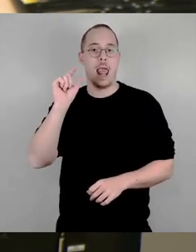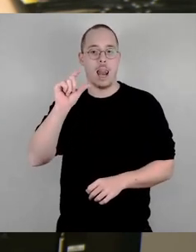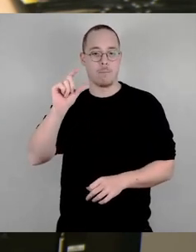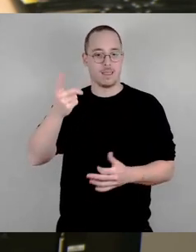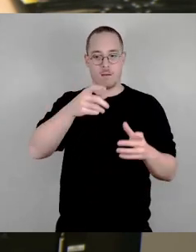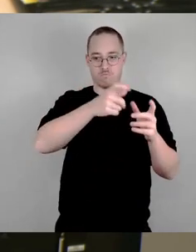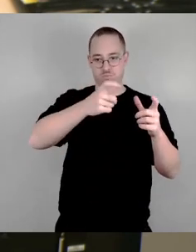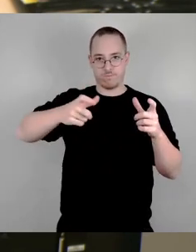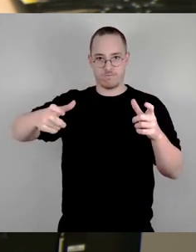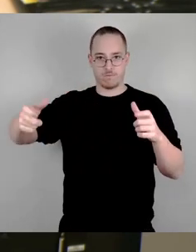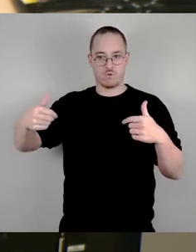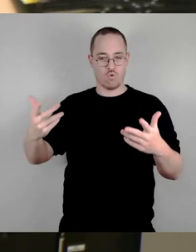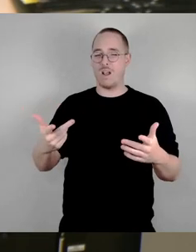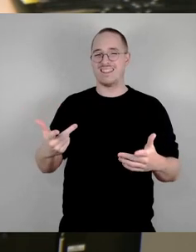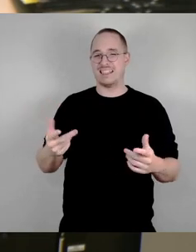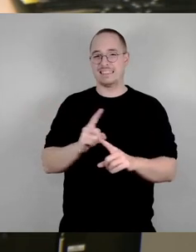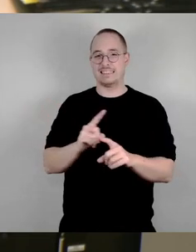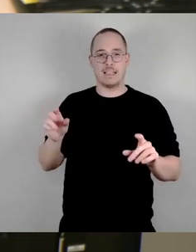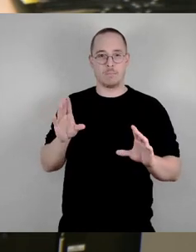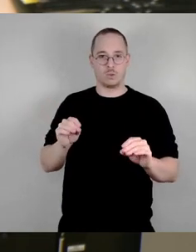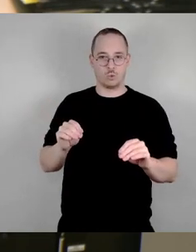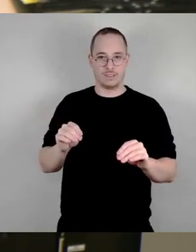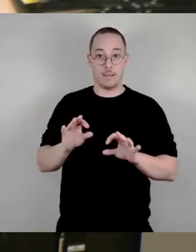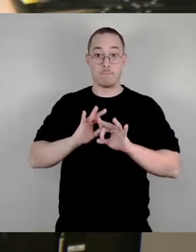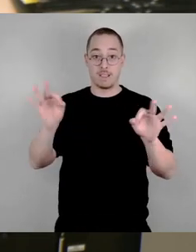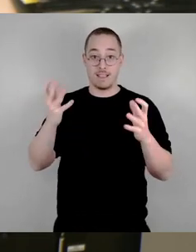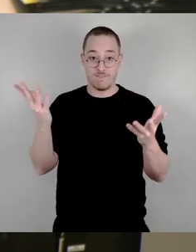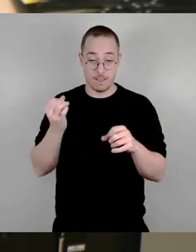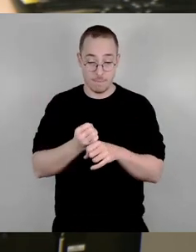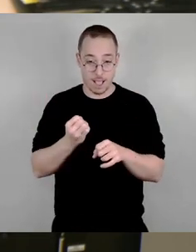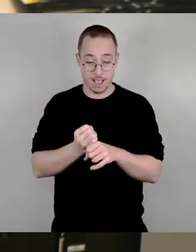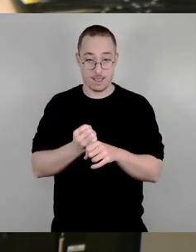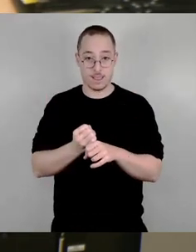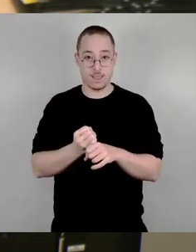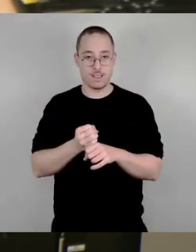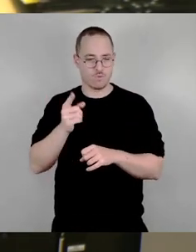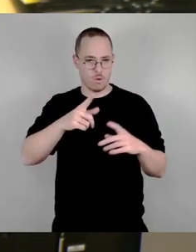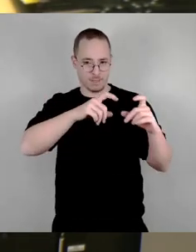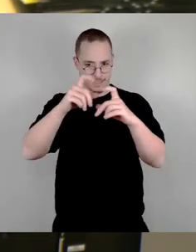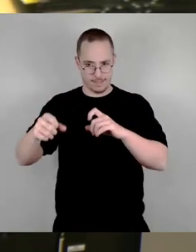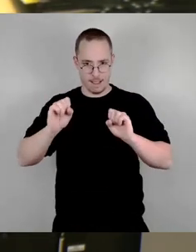diesen Bildern nochmal von anderen Anlagen sieht, die ich Ihnen hier mitgebracht habe.